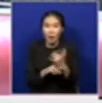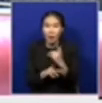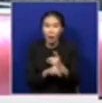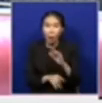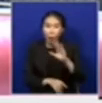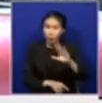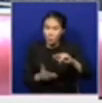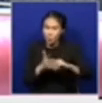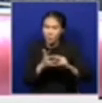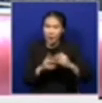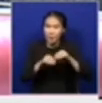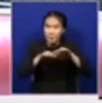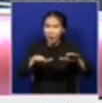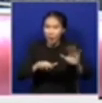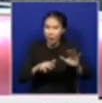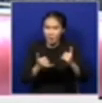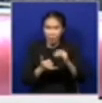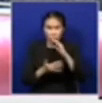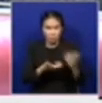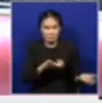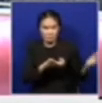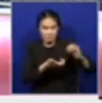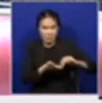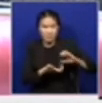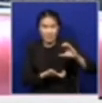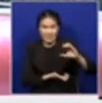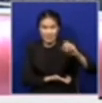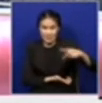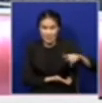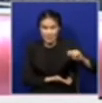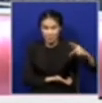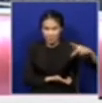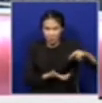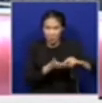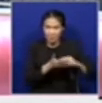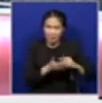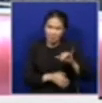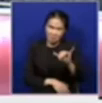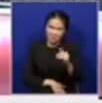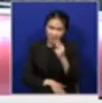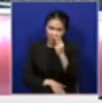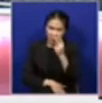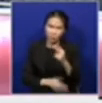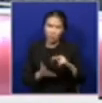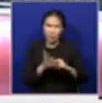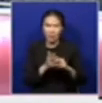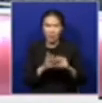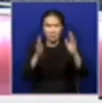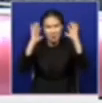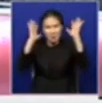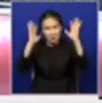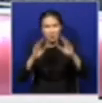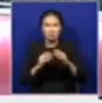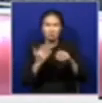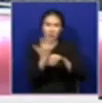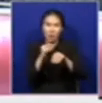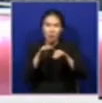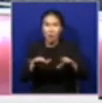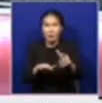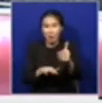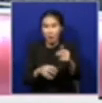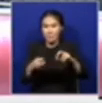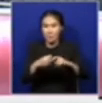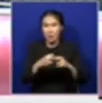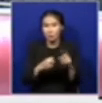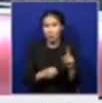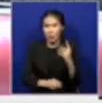CPTPP การโฆษณาเครื่องดื่มแอลกอฮอล์อาจจะเกิดขึ้นในประเทศไทยอีกครั้งหนึ่งนั่นคือผลกระทบต่อภาวะสุขภาพ